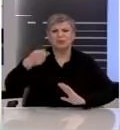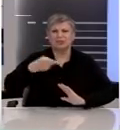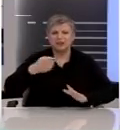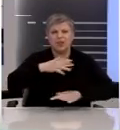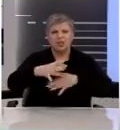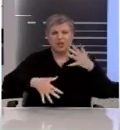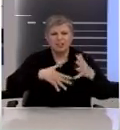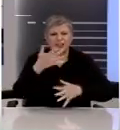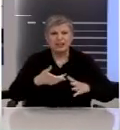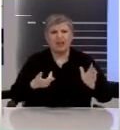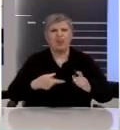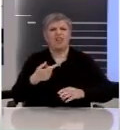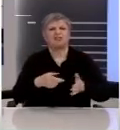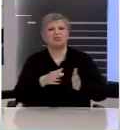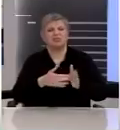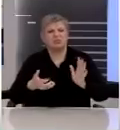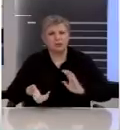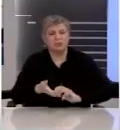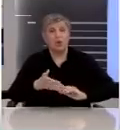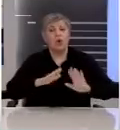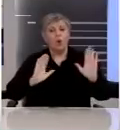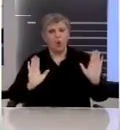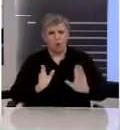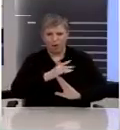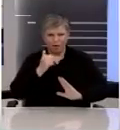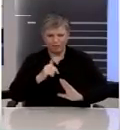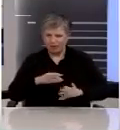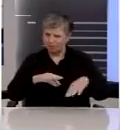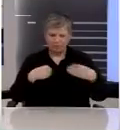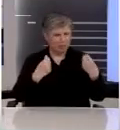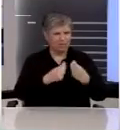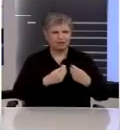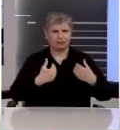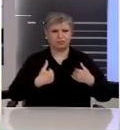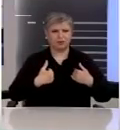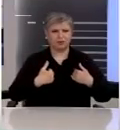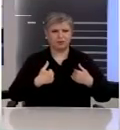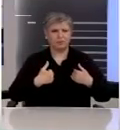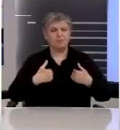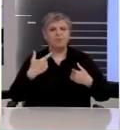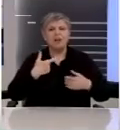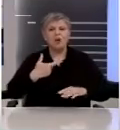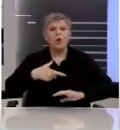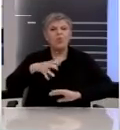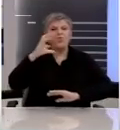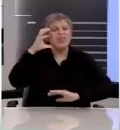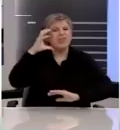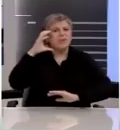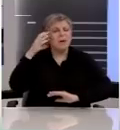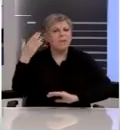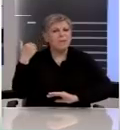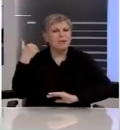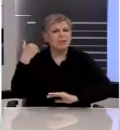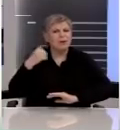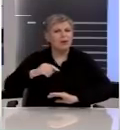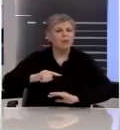υπονόμευσης. Κάποια στιγμή σας είχα πει στο παρελθόν, δεν θυμάμαι αν ήταν στην πρώτη ή στη δεύτερη αξιολόγηση που